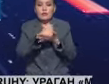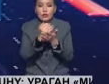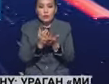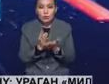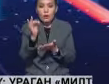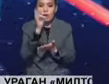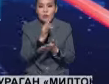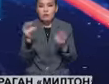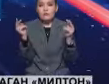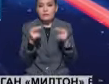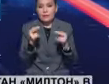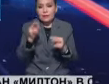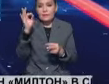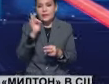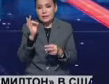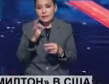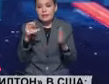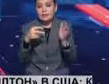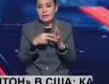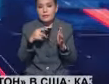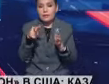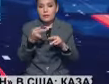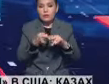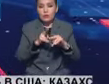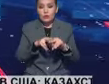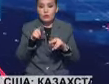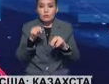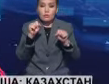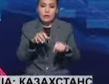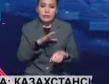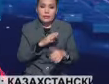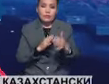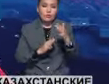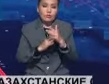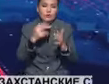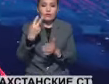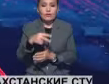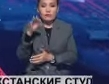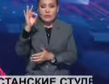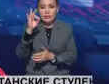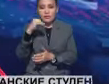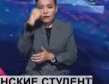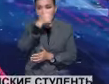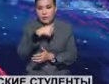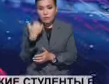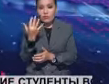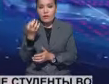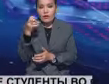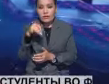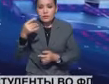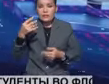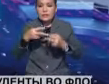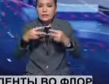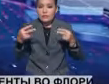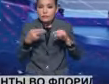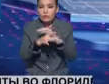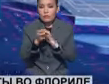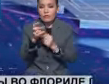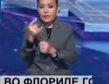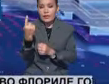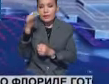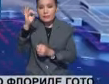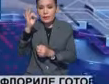чем свидетельствуют процентные ставки по нему, которые могли достигать до 20% годовых в валюте в сравнении с доходностью в